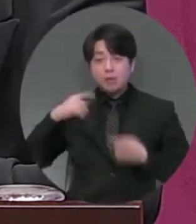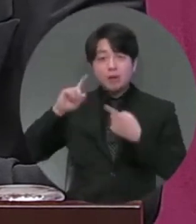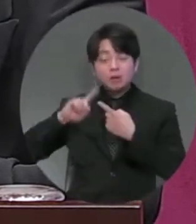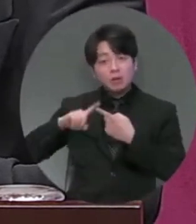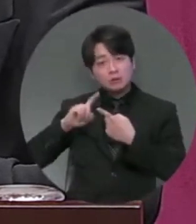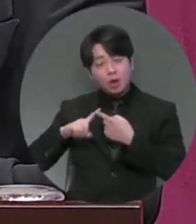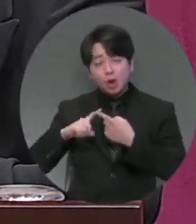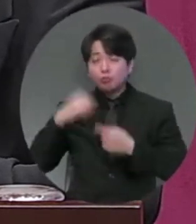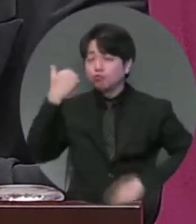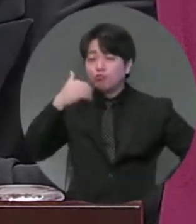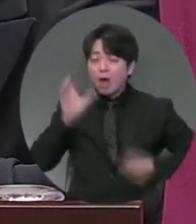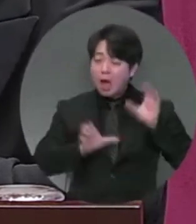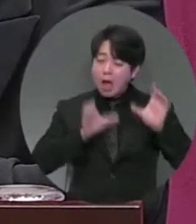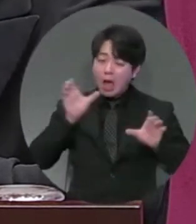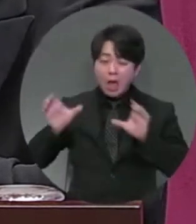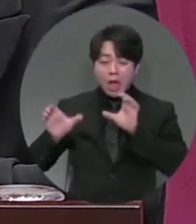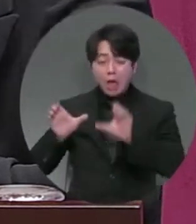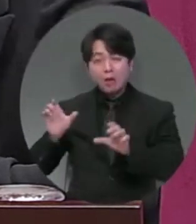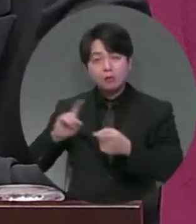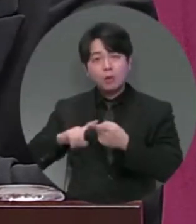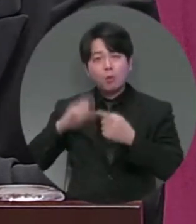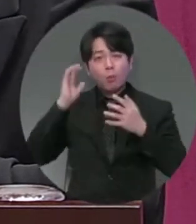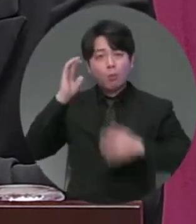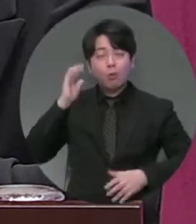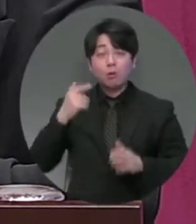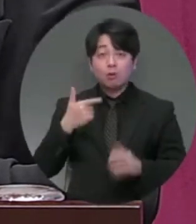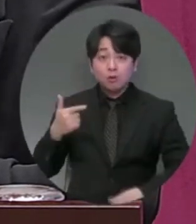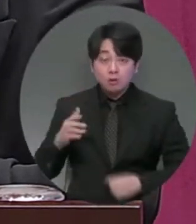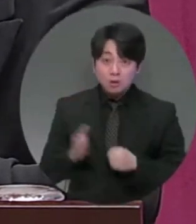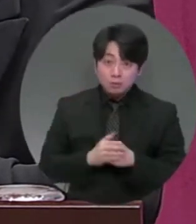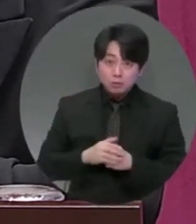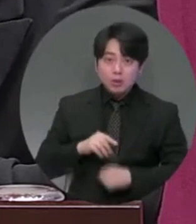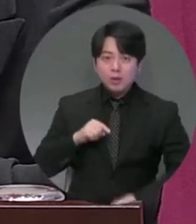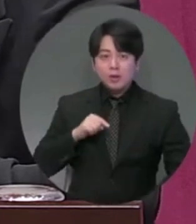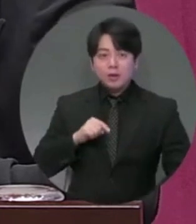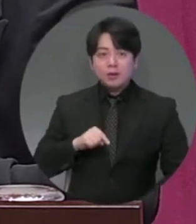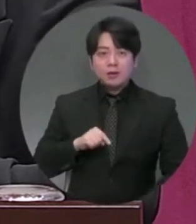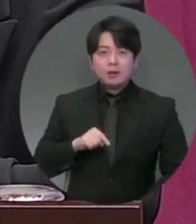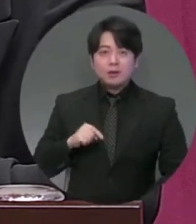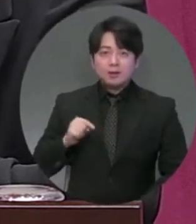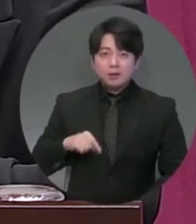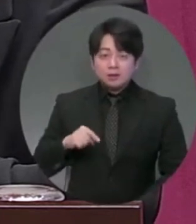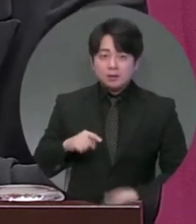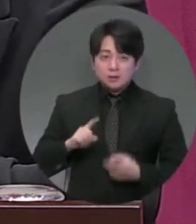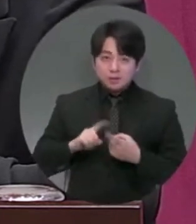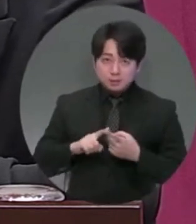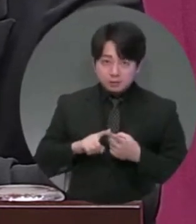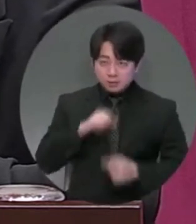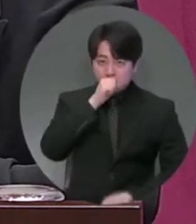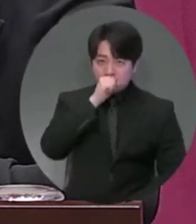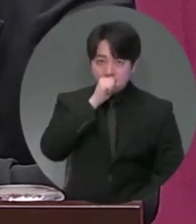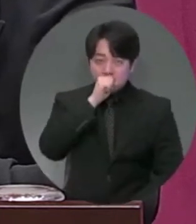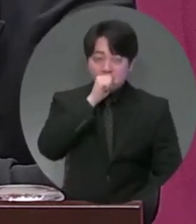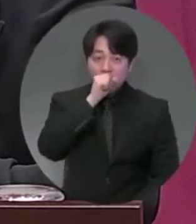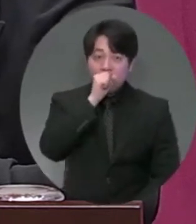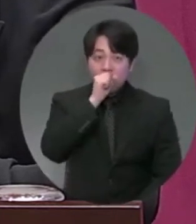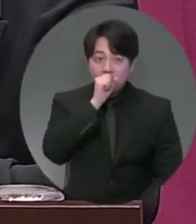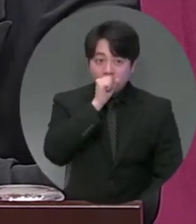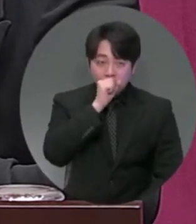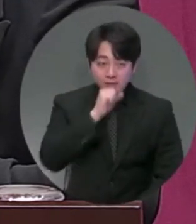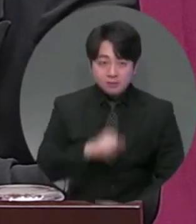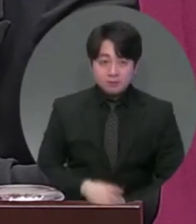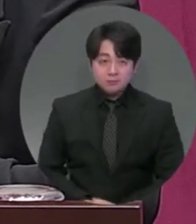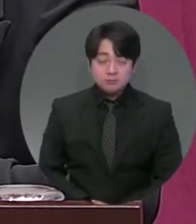못할 이유는 되지 않는다고 생각하고요 잠깐만요 더 길어지면 저에겐 1분밖에 없는데 너무 많은 말씀을 하시게 되겠죠 새로